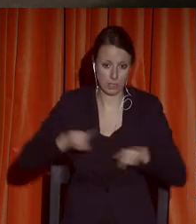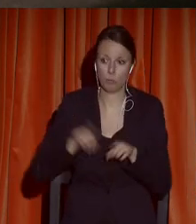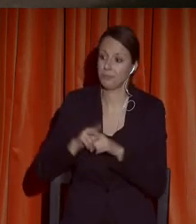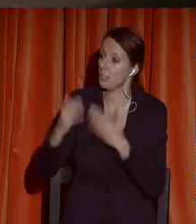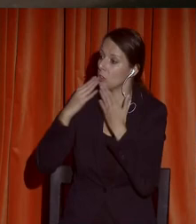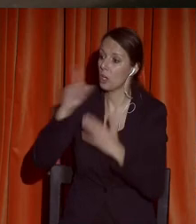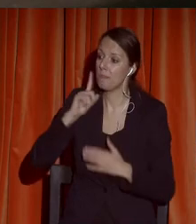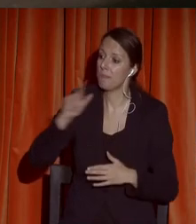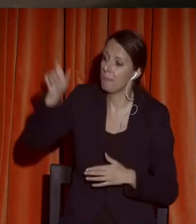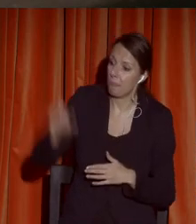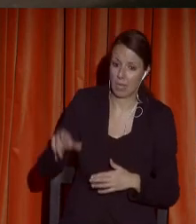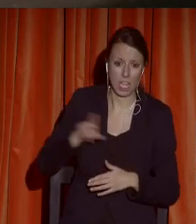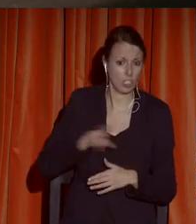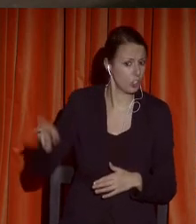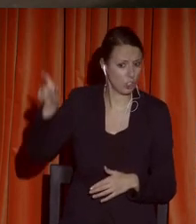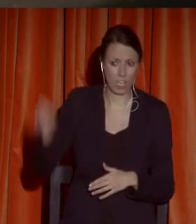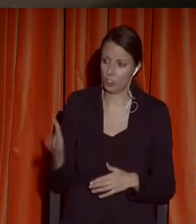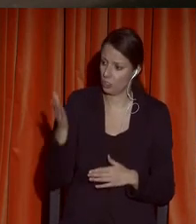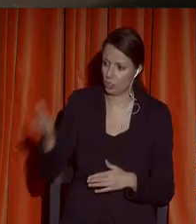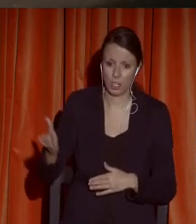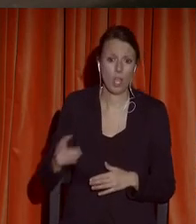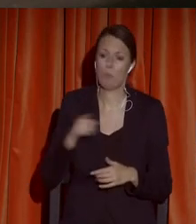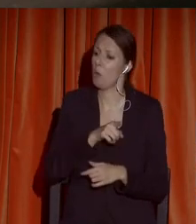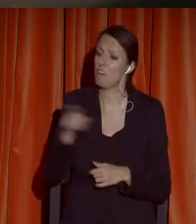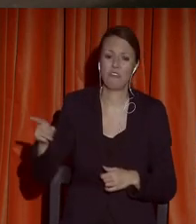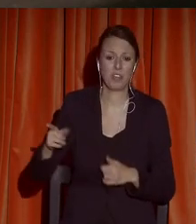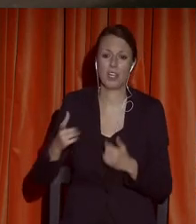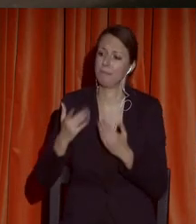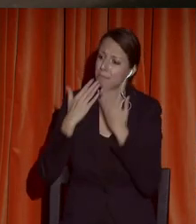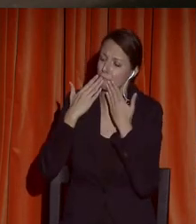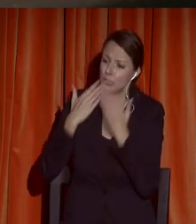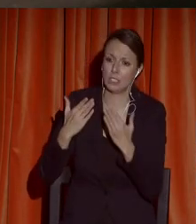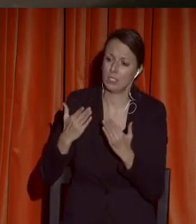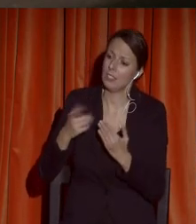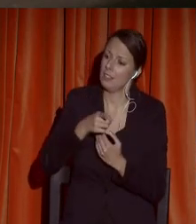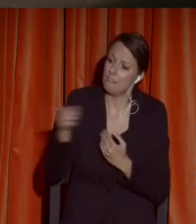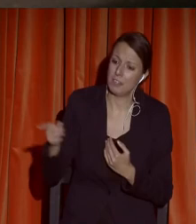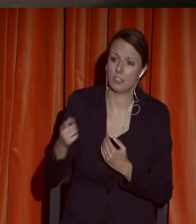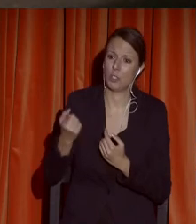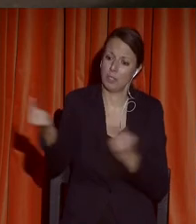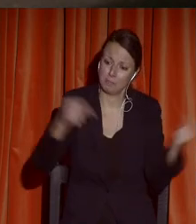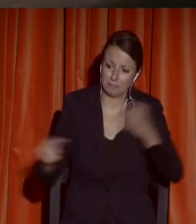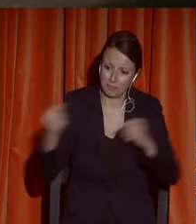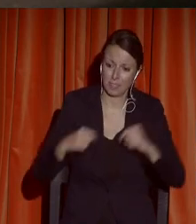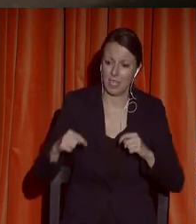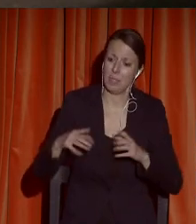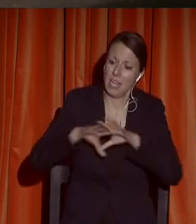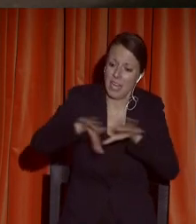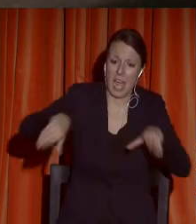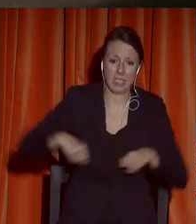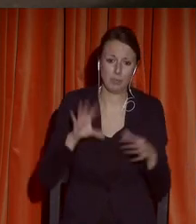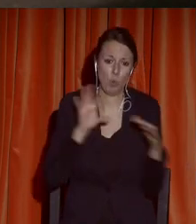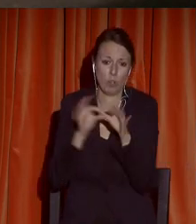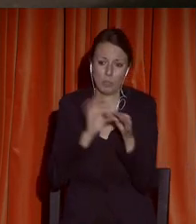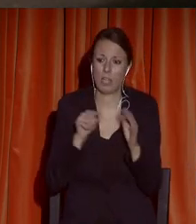rzecznikowi, bo wy nas tutaj łączycie i to jest to bogactwo siła i bogactwo myśli,